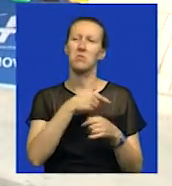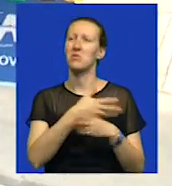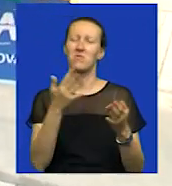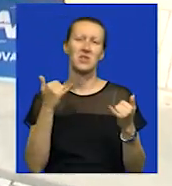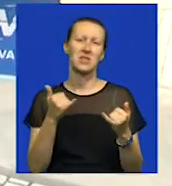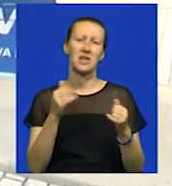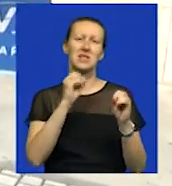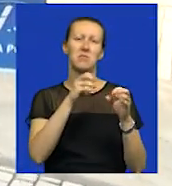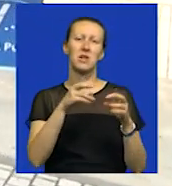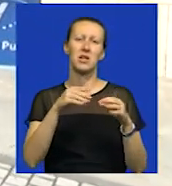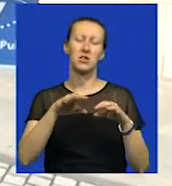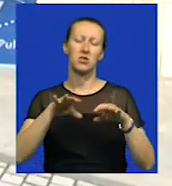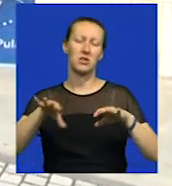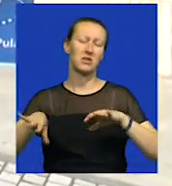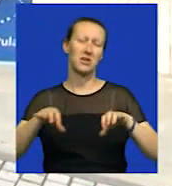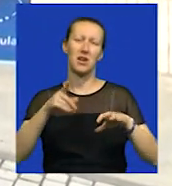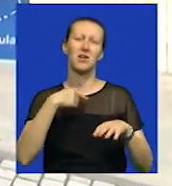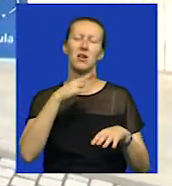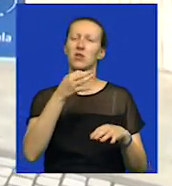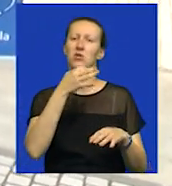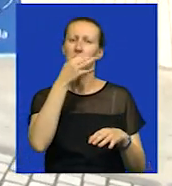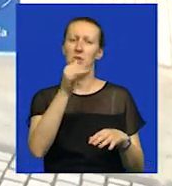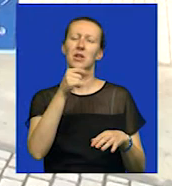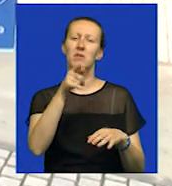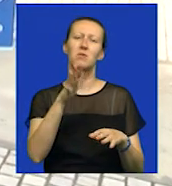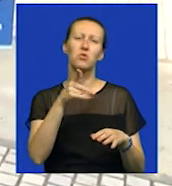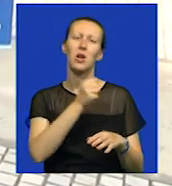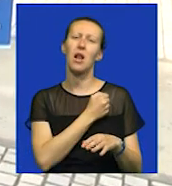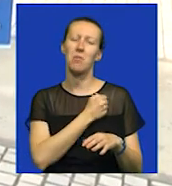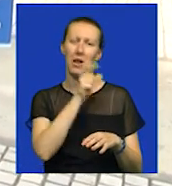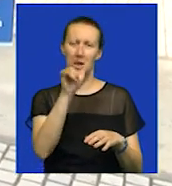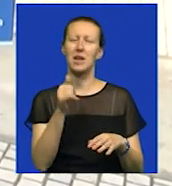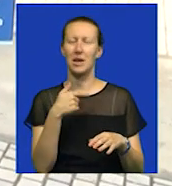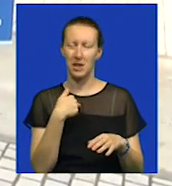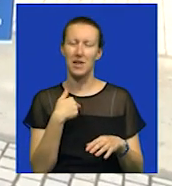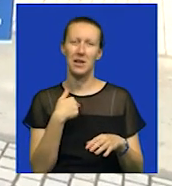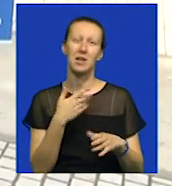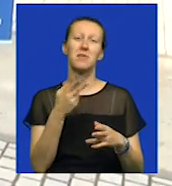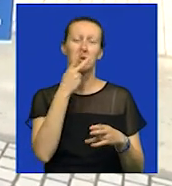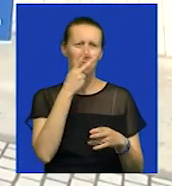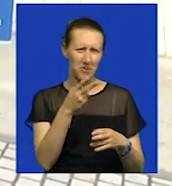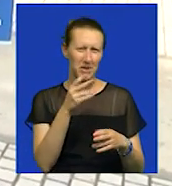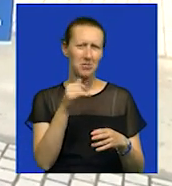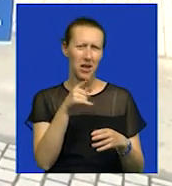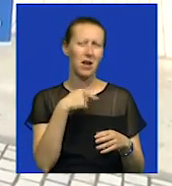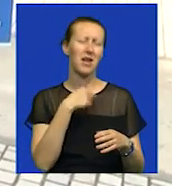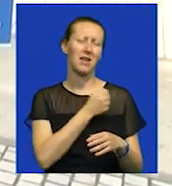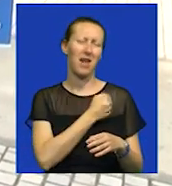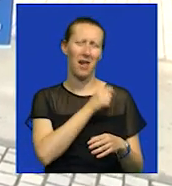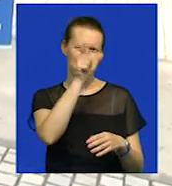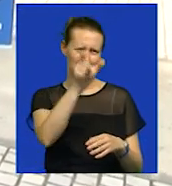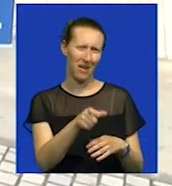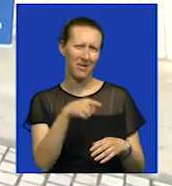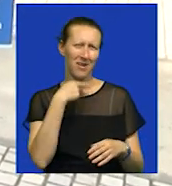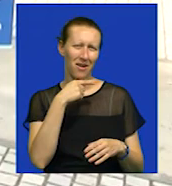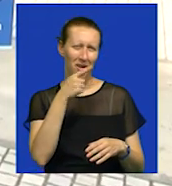sad ćemo Škovace sa strane imati. Ma da vas ja ništa pitam, ste vi forš Dalmatinka? Jesam. Pa vidim ja, moja pa, Dalmatinka,